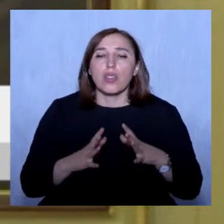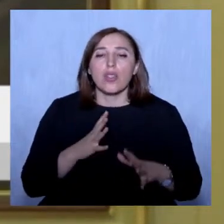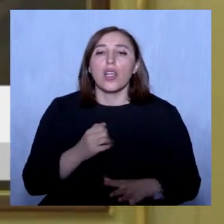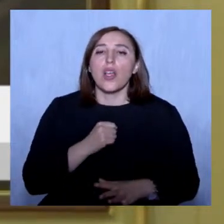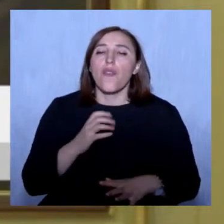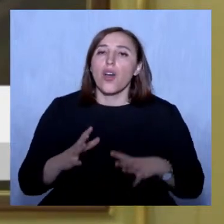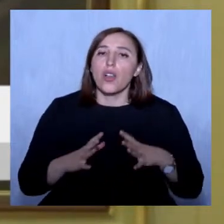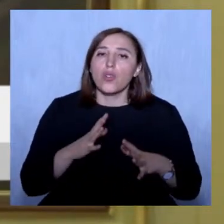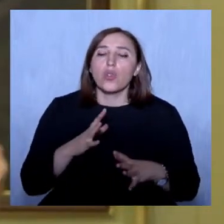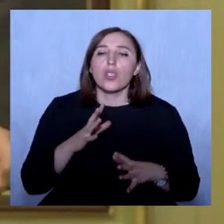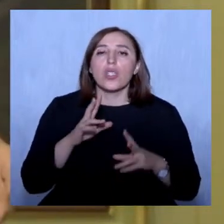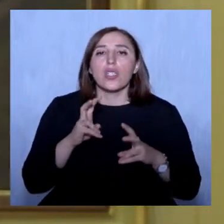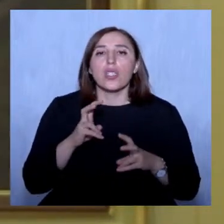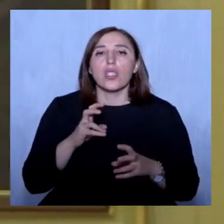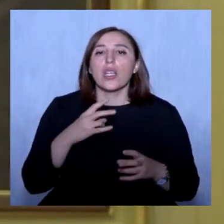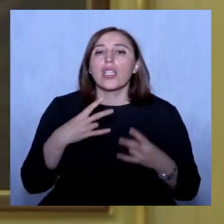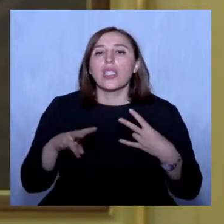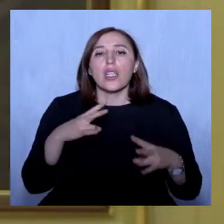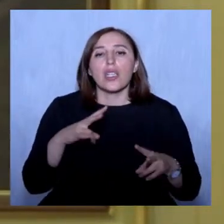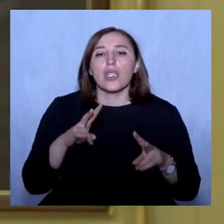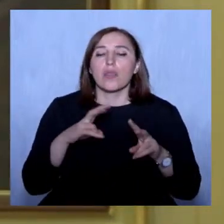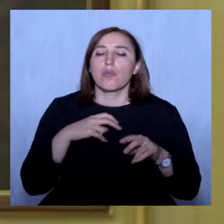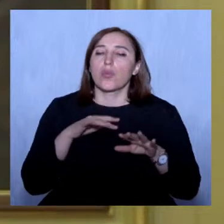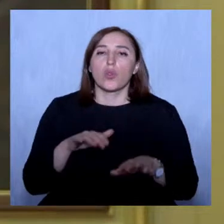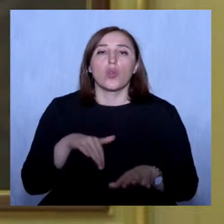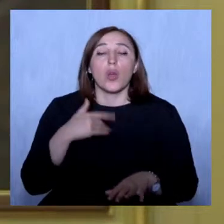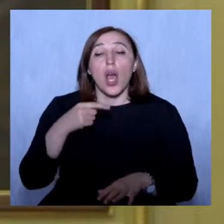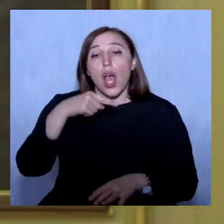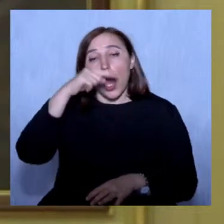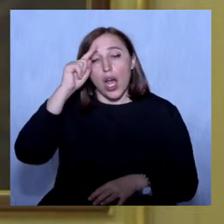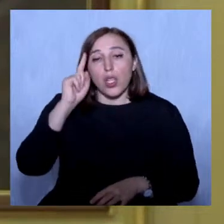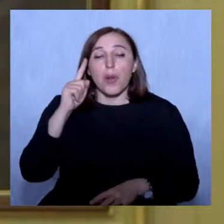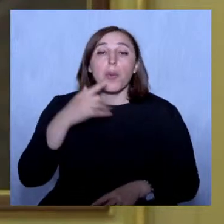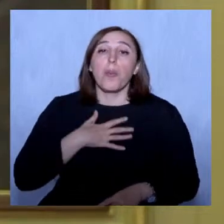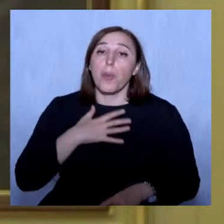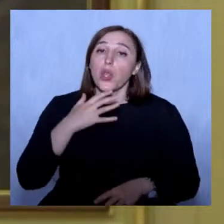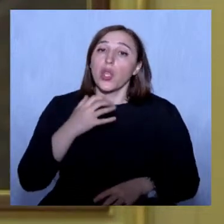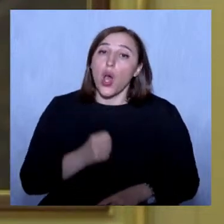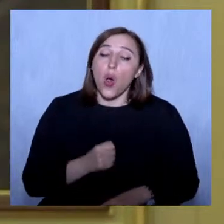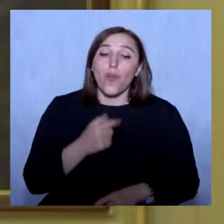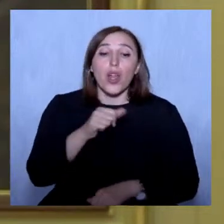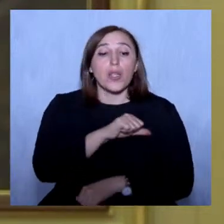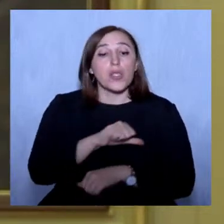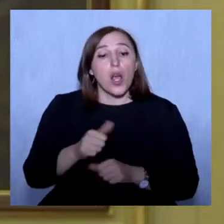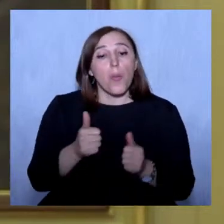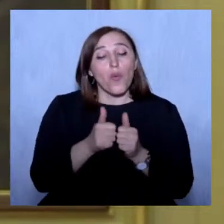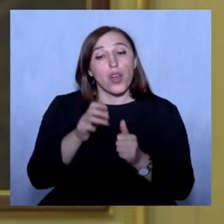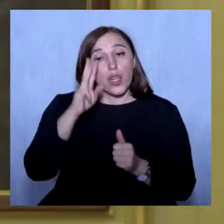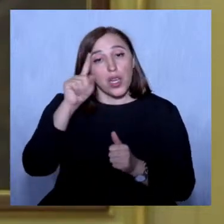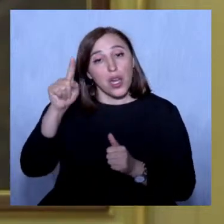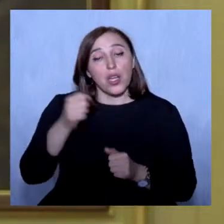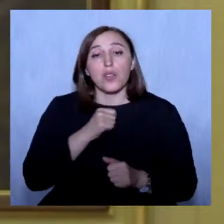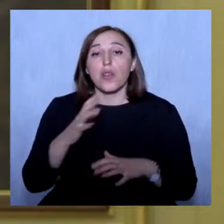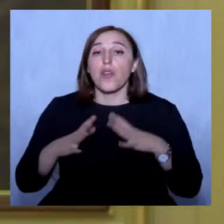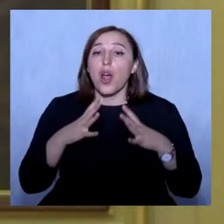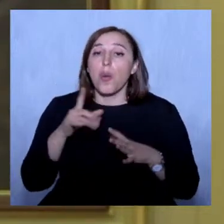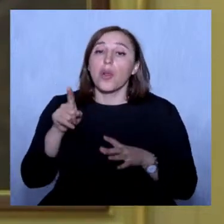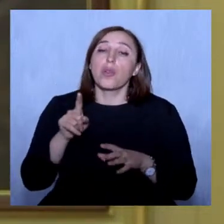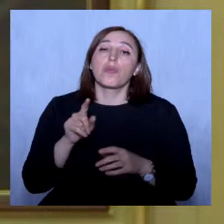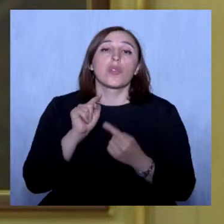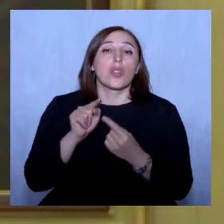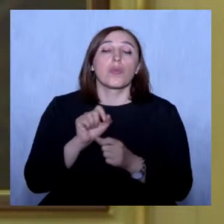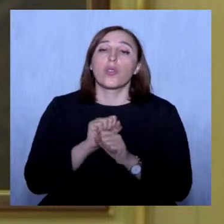ունենան սադրիչ բնույթ։ Ադրբեջանը, որինակ իր մտավոգությունն է հայտում իր սահմաների մոտ իրանական զորավարժությունների